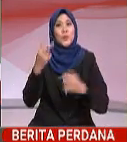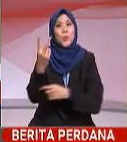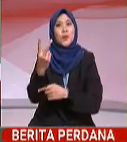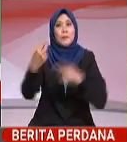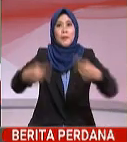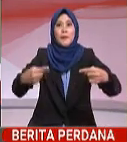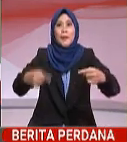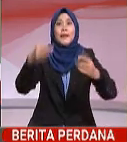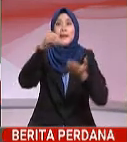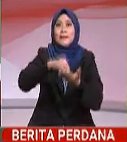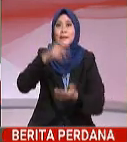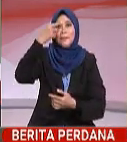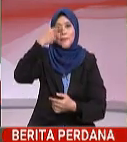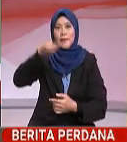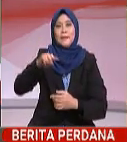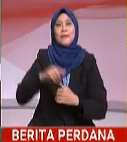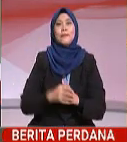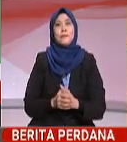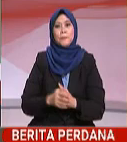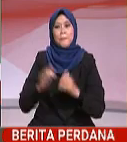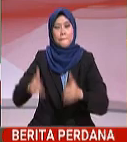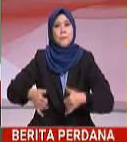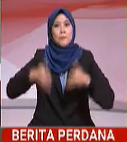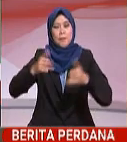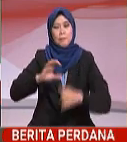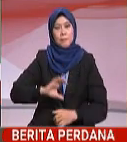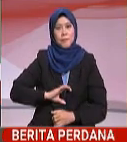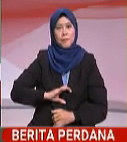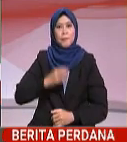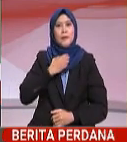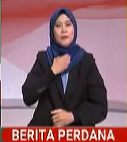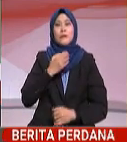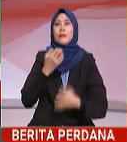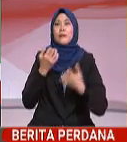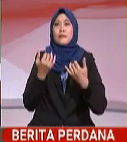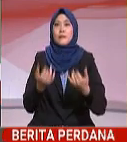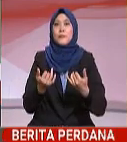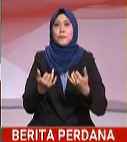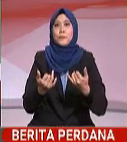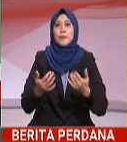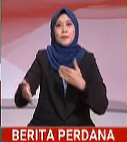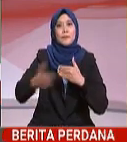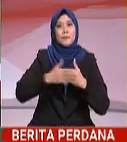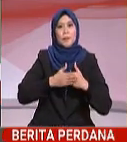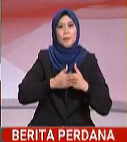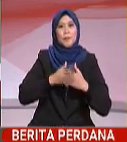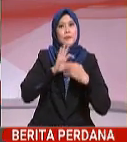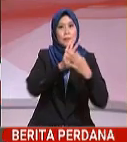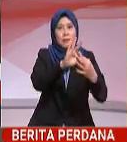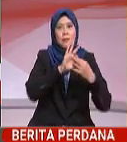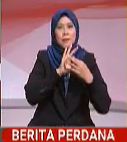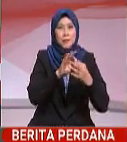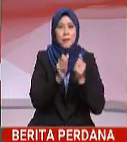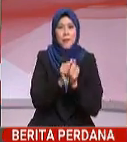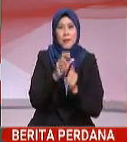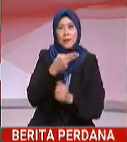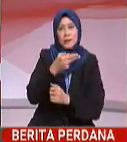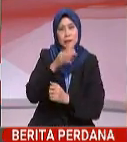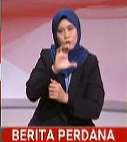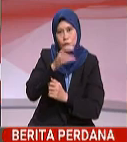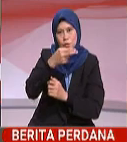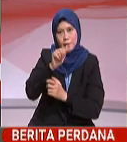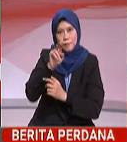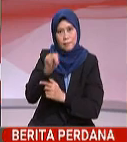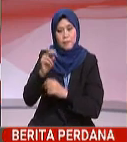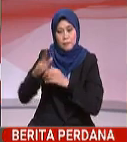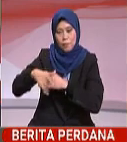Thailand baru-baru ini. Pemenang pingat perak Sukan Olimpik 2016 itu juga kembali semula bekerjasama dengan Chen E Hui